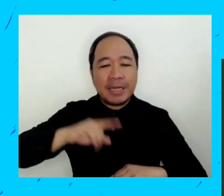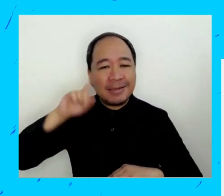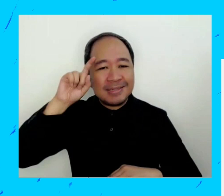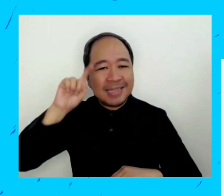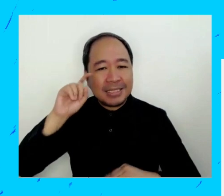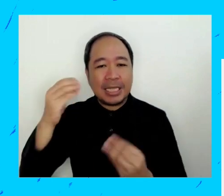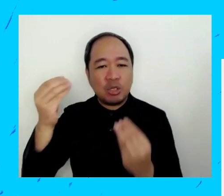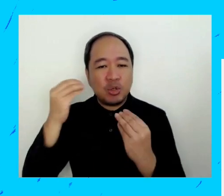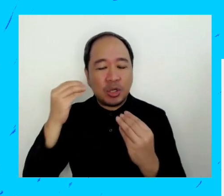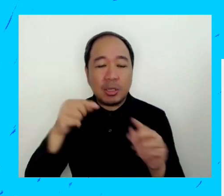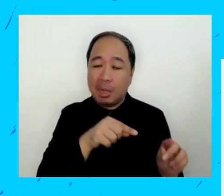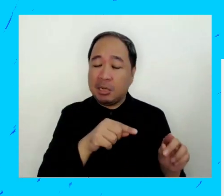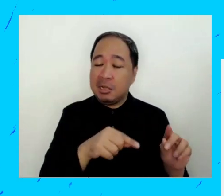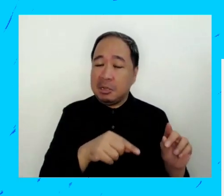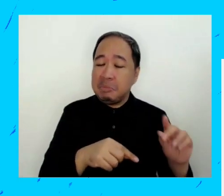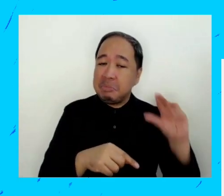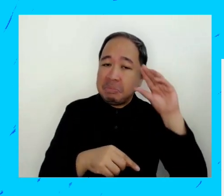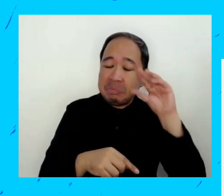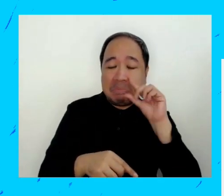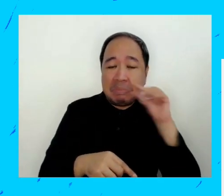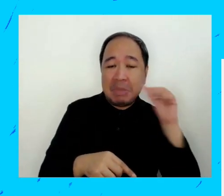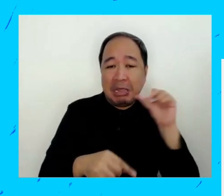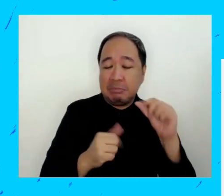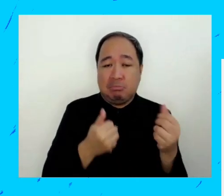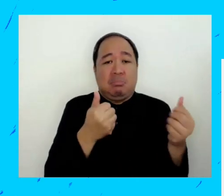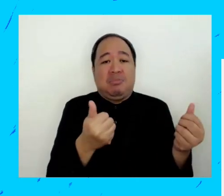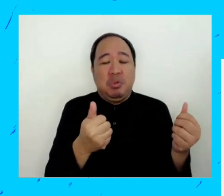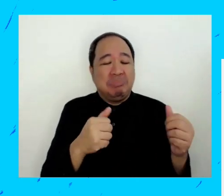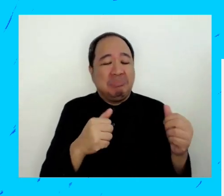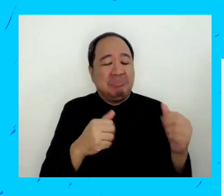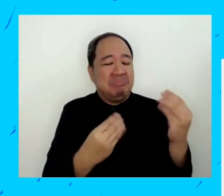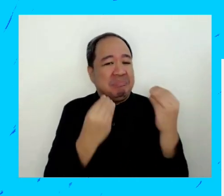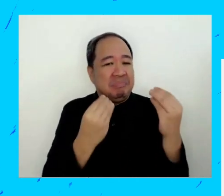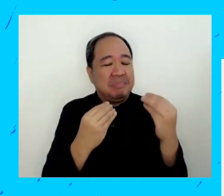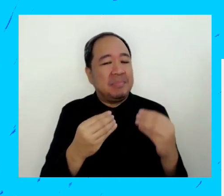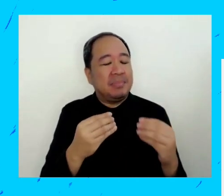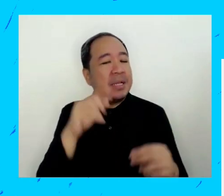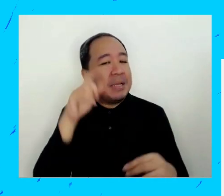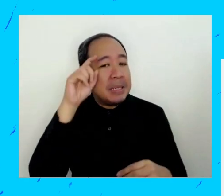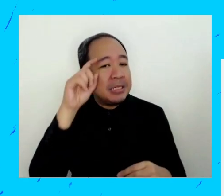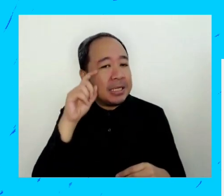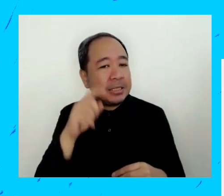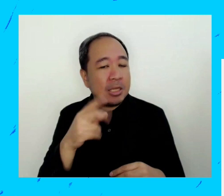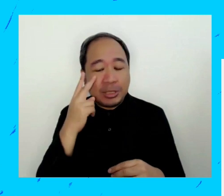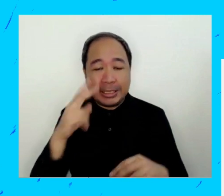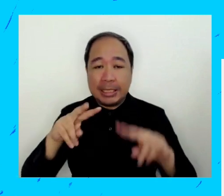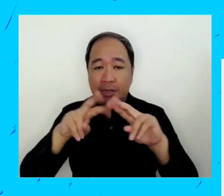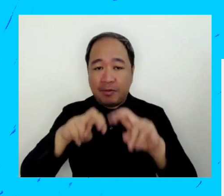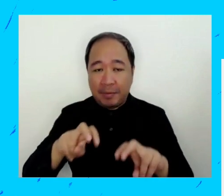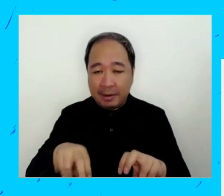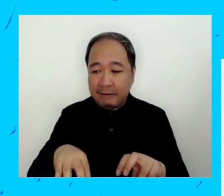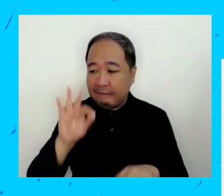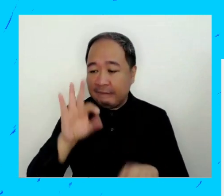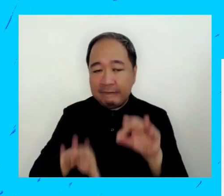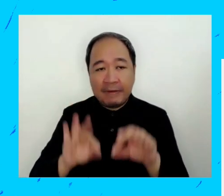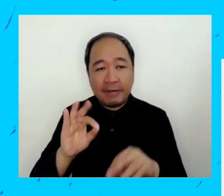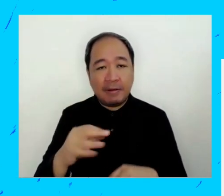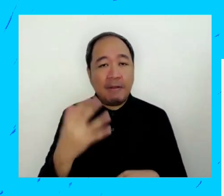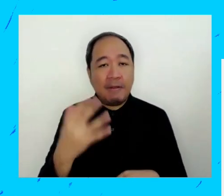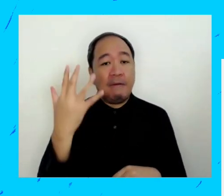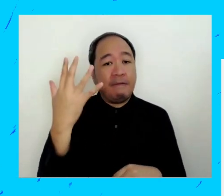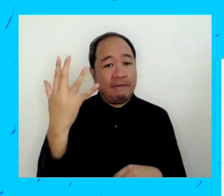insatisfaits avec l'éducation sexuelle qu'ils ont. Nous avons identifié 6 aspects clés